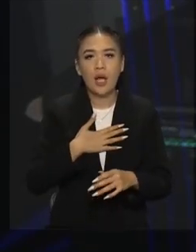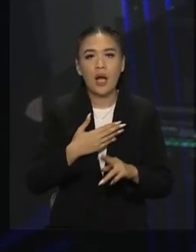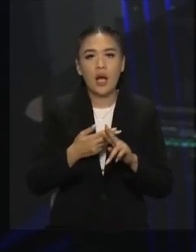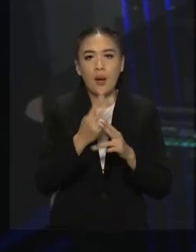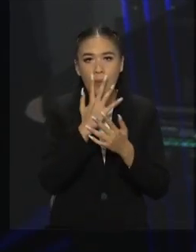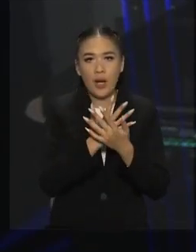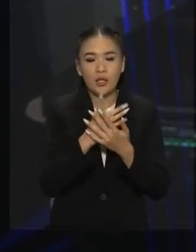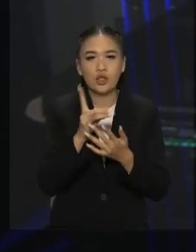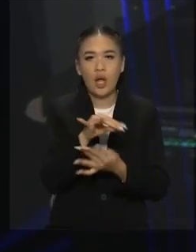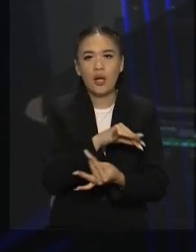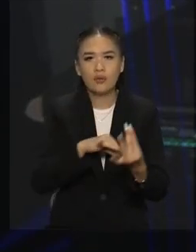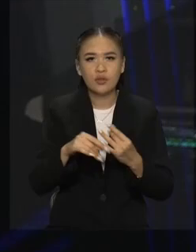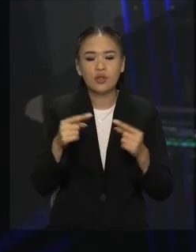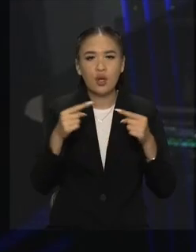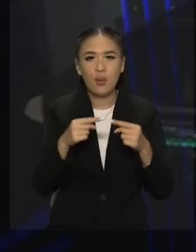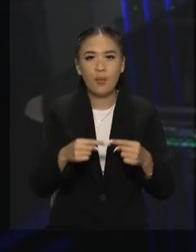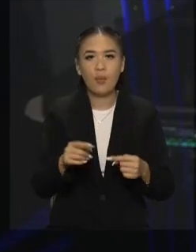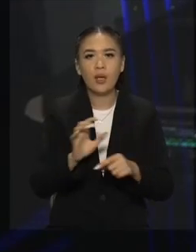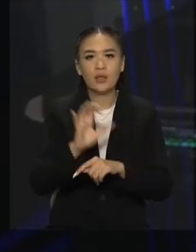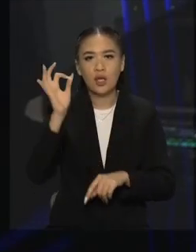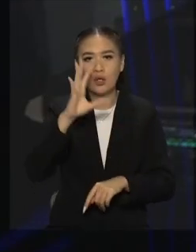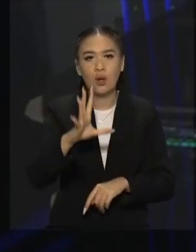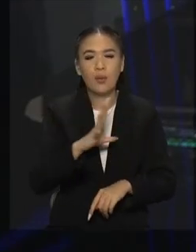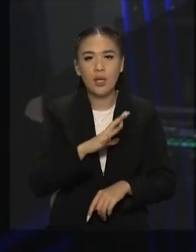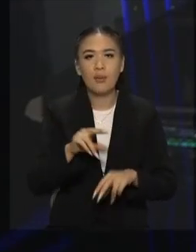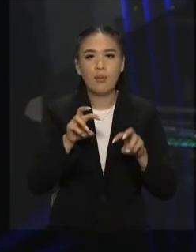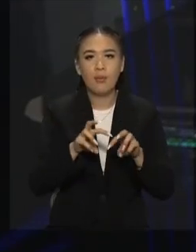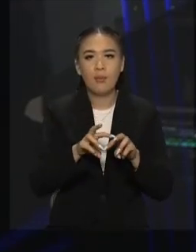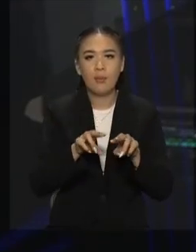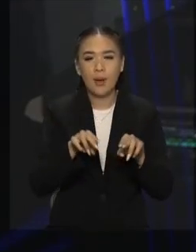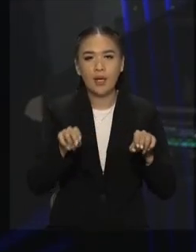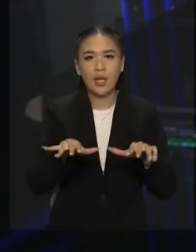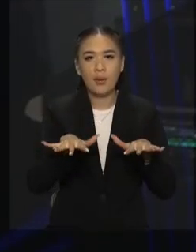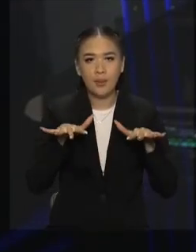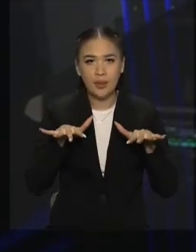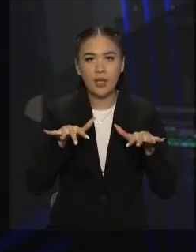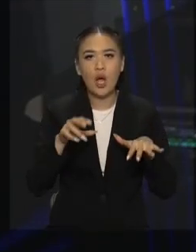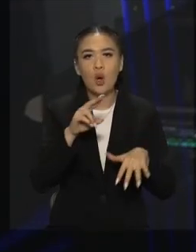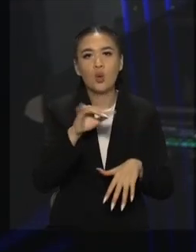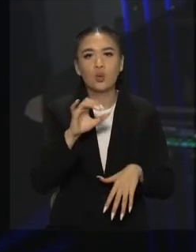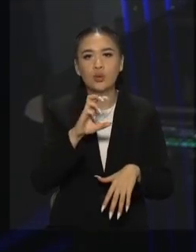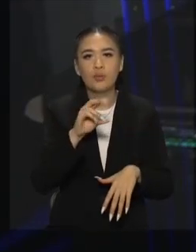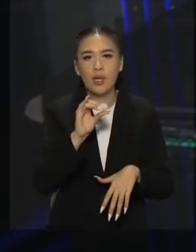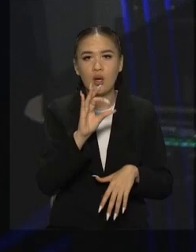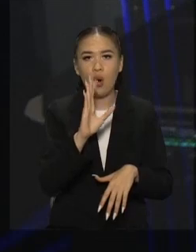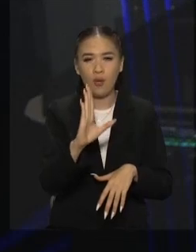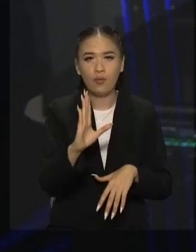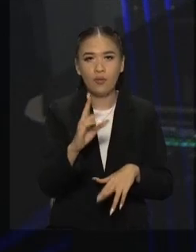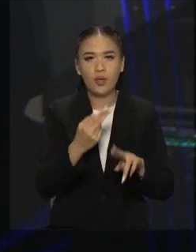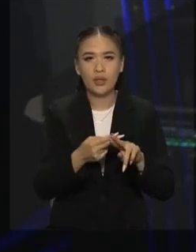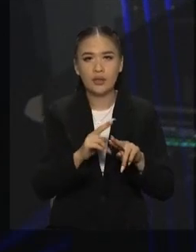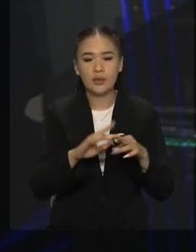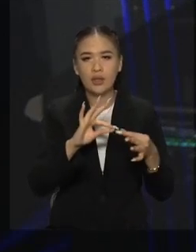Бодрова обсудила детали послания с депутатом Мажилиса парламента Олжасом Кусбековым. И это наша постоянная